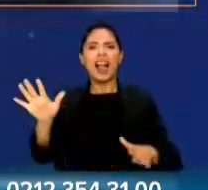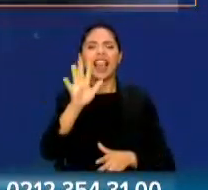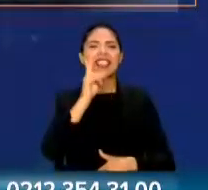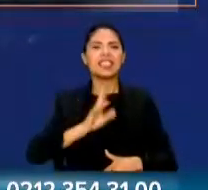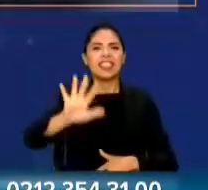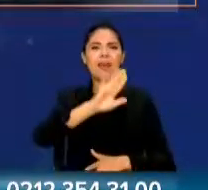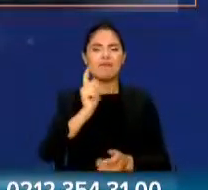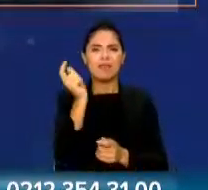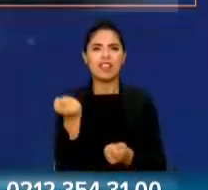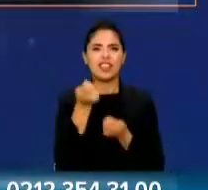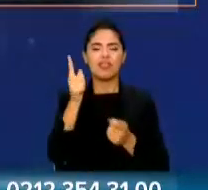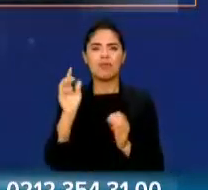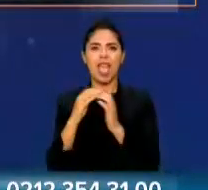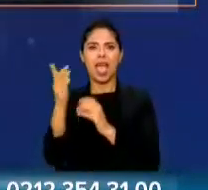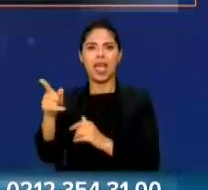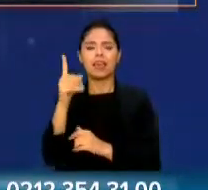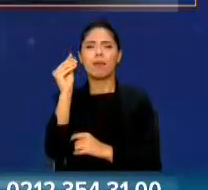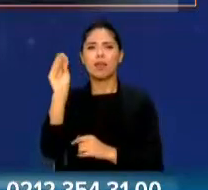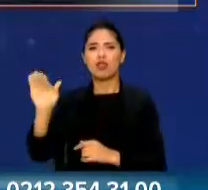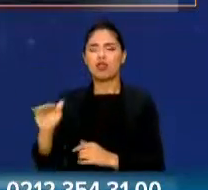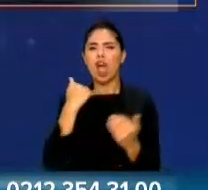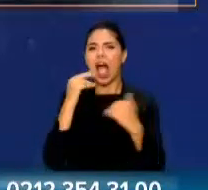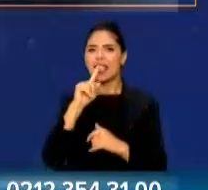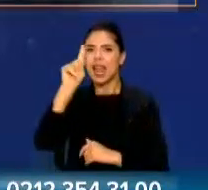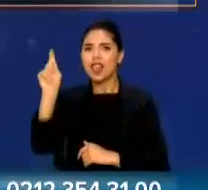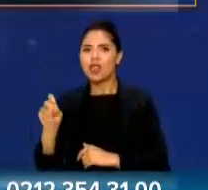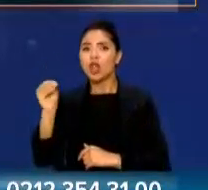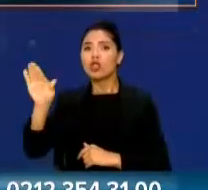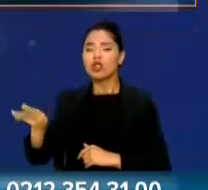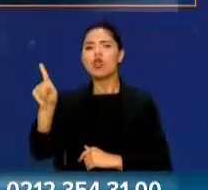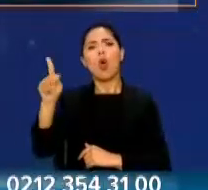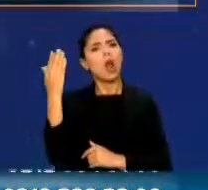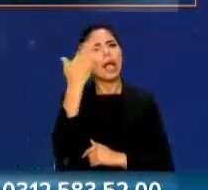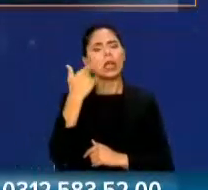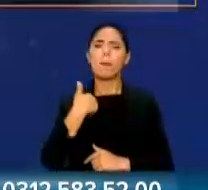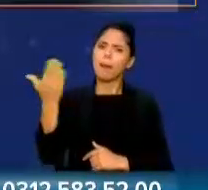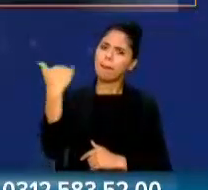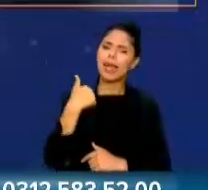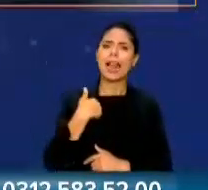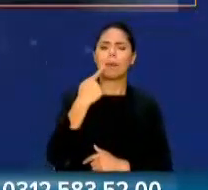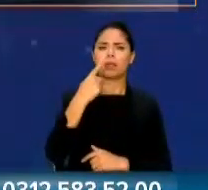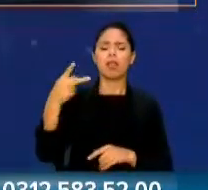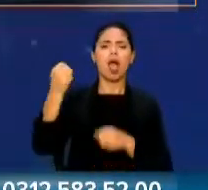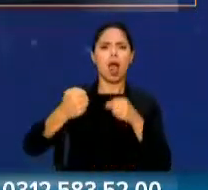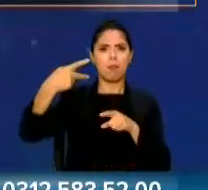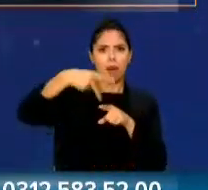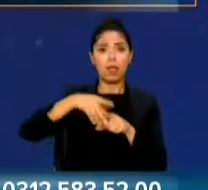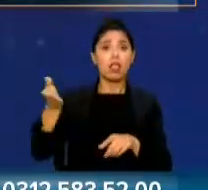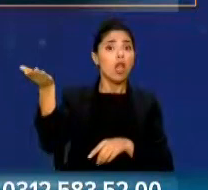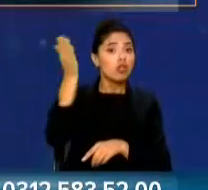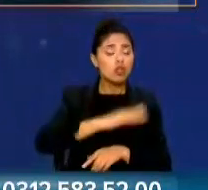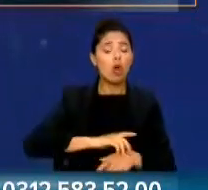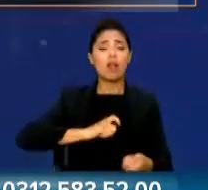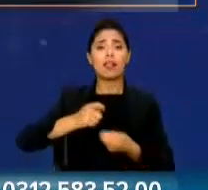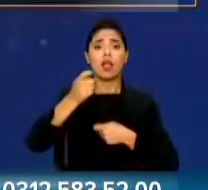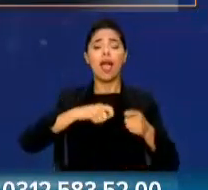ekip. Araçla yaklaştıkları bir çocuğa adres sordu. Çocuk da o tarafa gidiyorum, sizinle geleyim deyip o araca bindi. Sonrası